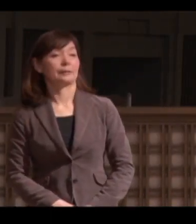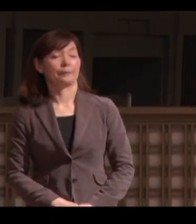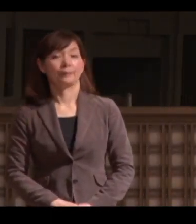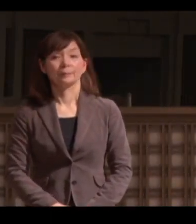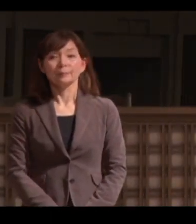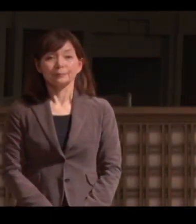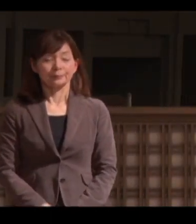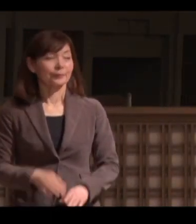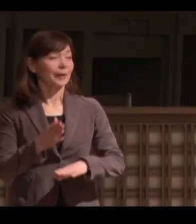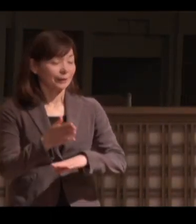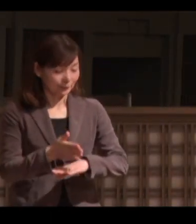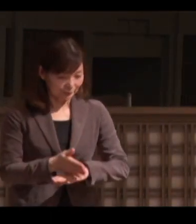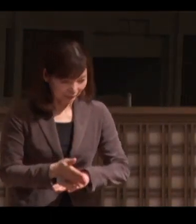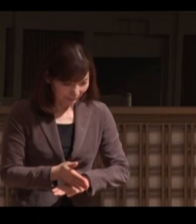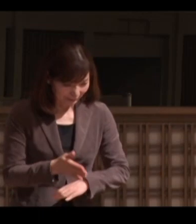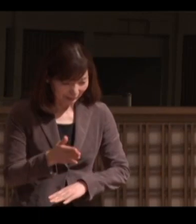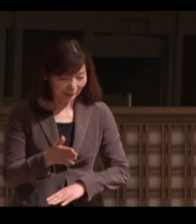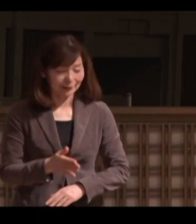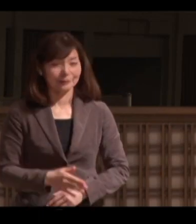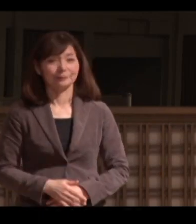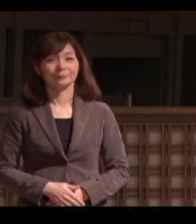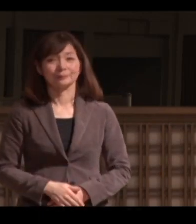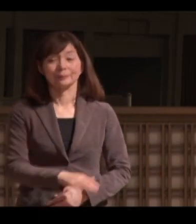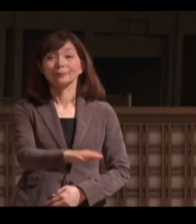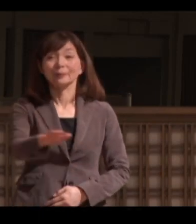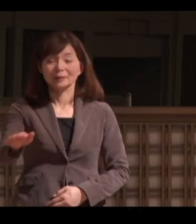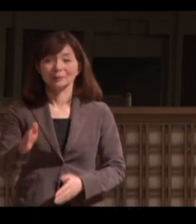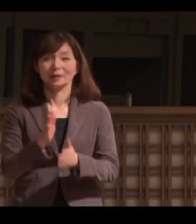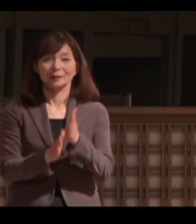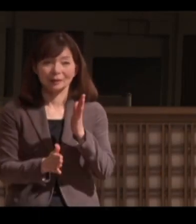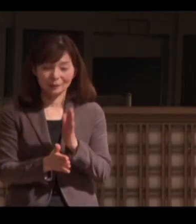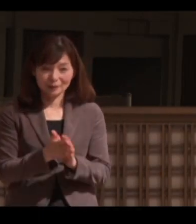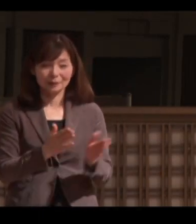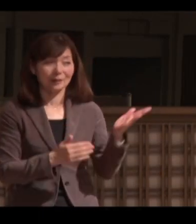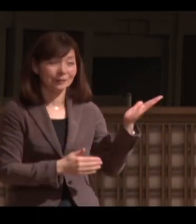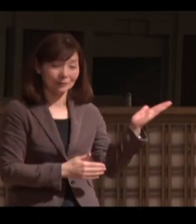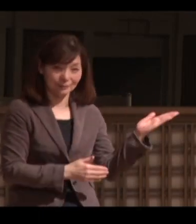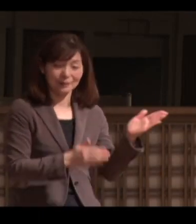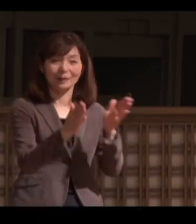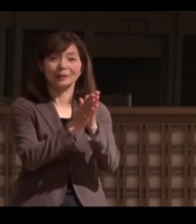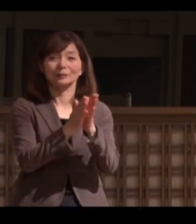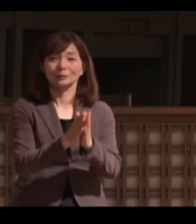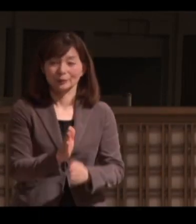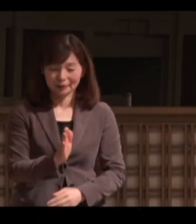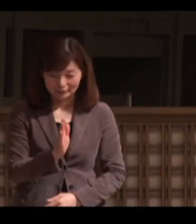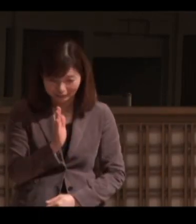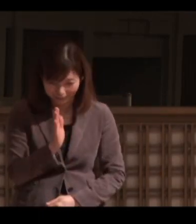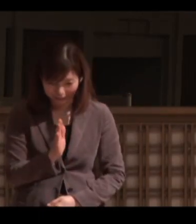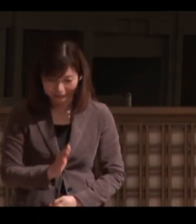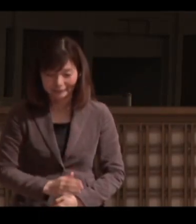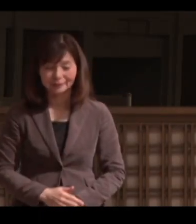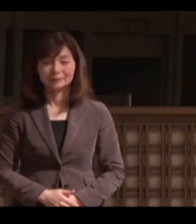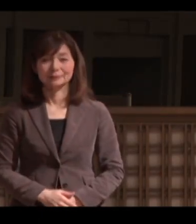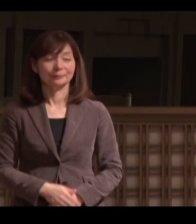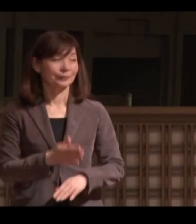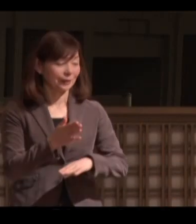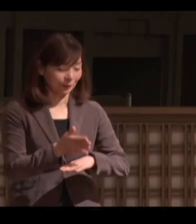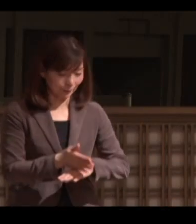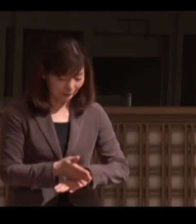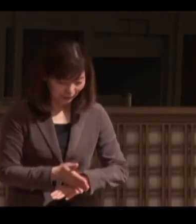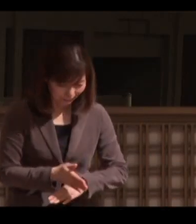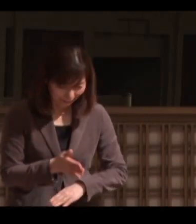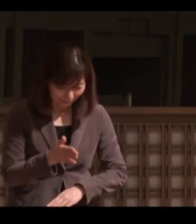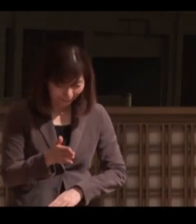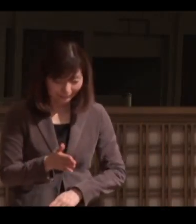たありがとうございました皆様今一度佐野様に拍手をお願いいたしますありがとうござい